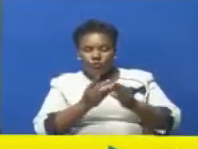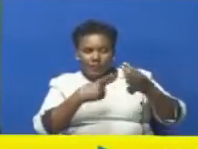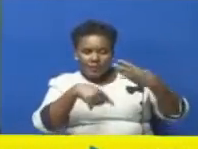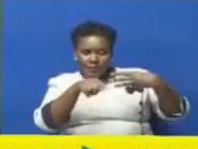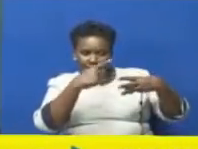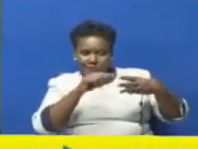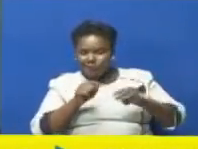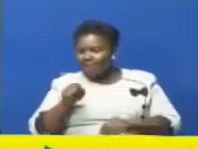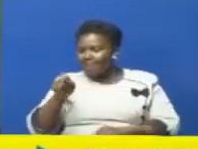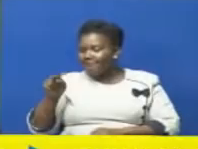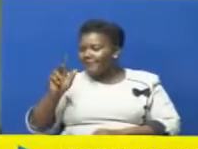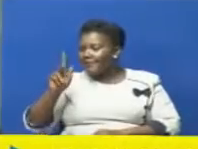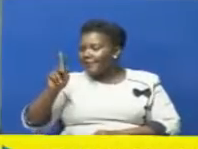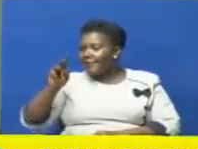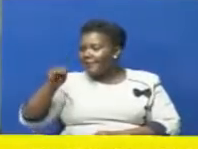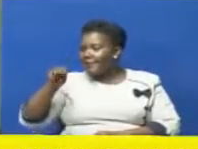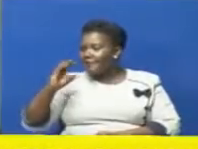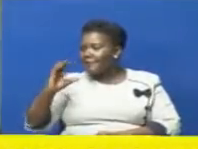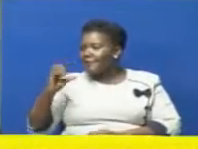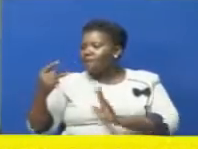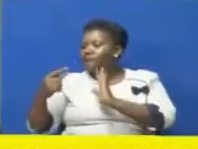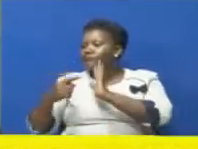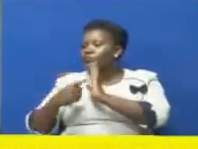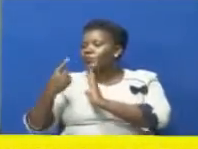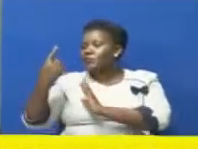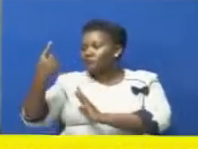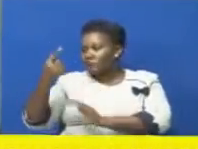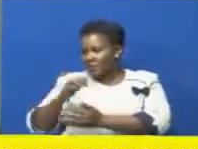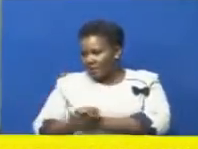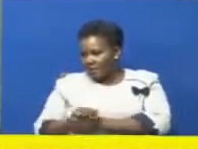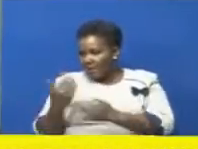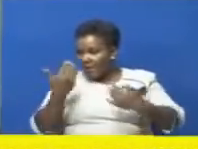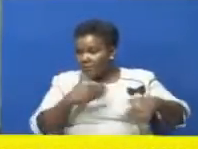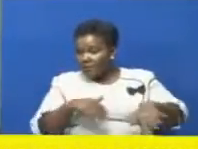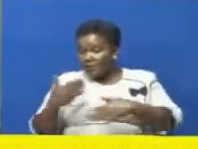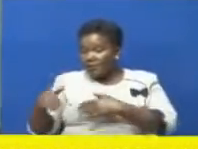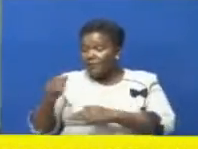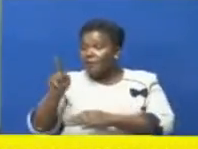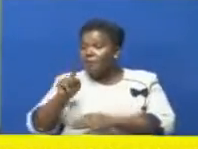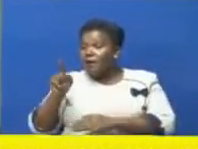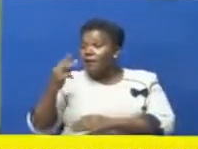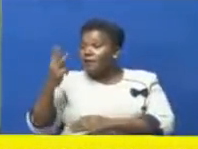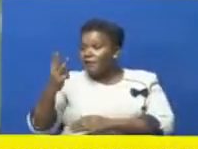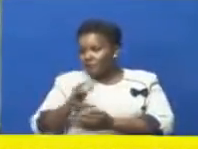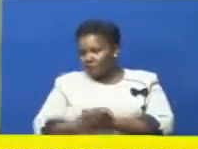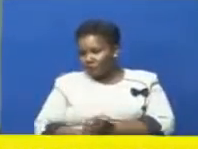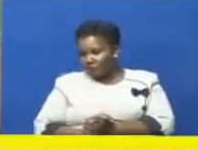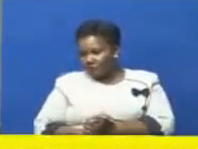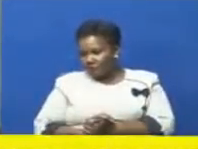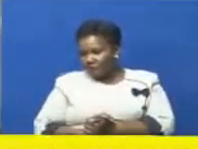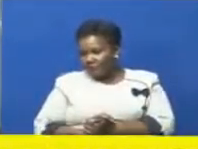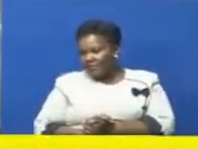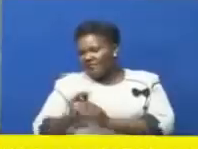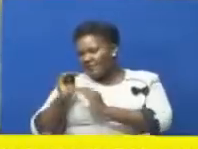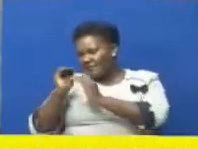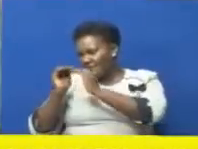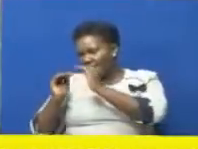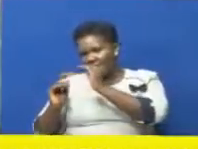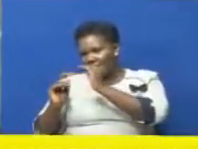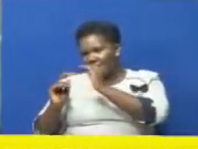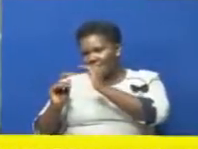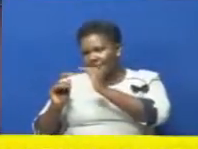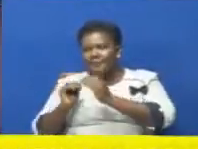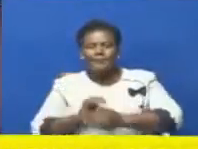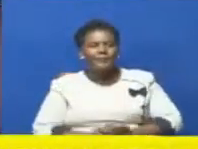moja baada ya kushuka dimbani mara 3 na kujiweka katika mstari wa kushuka daraja. Haya, ni taarifa